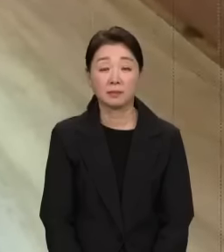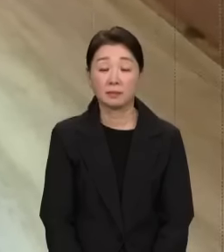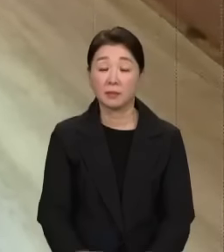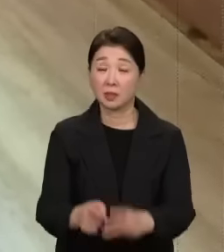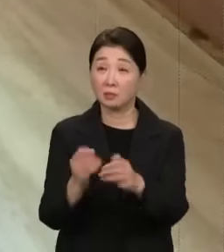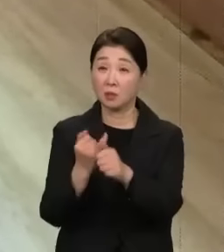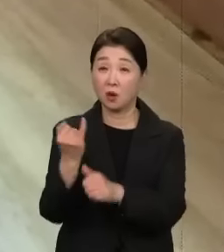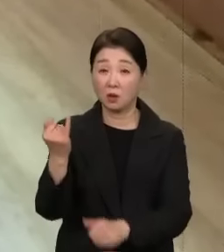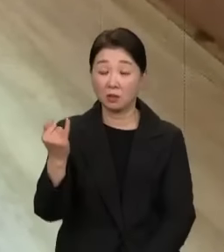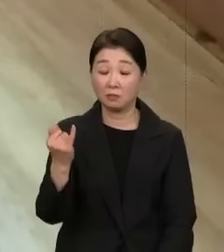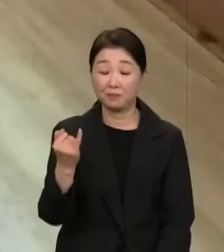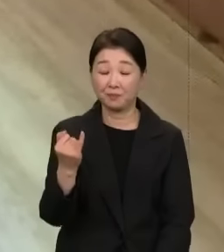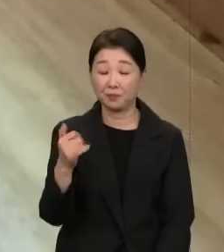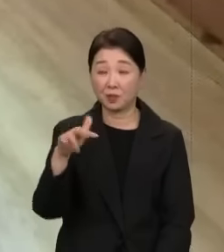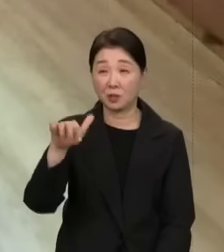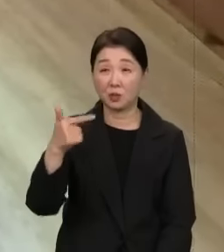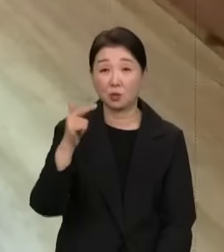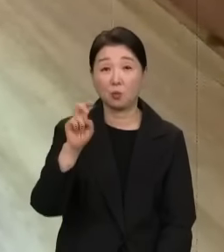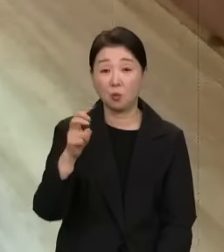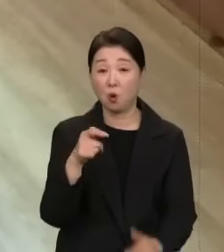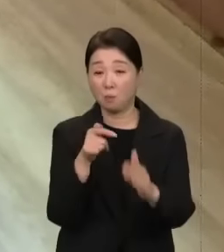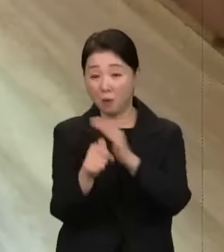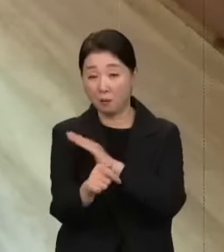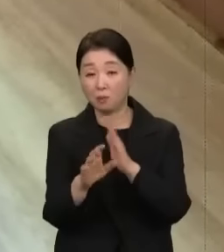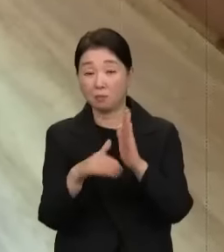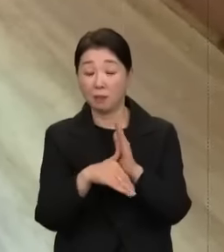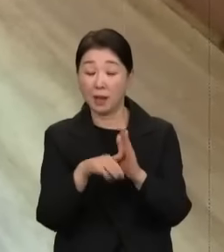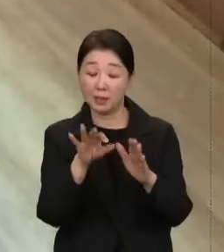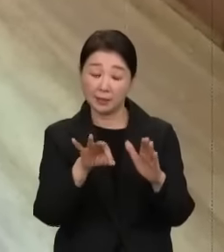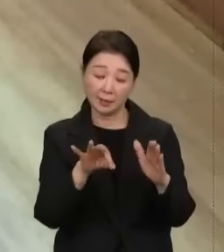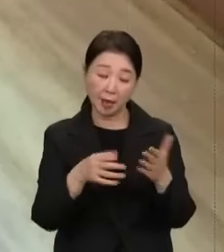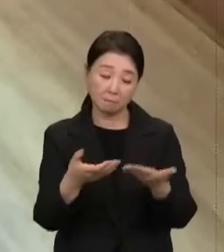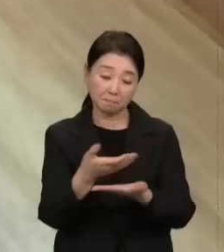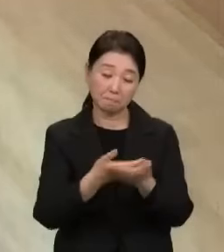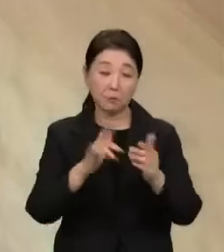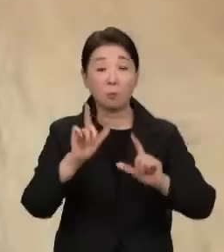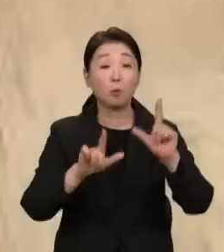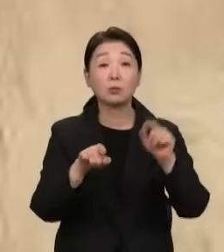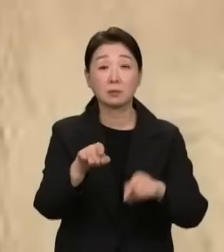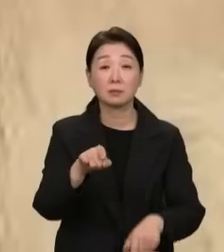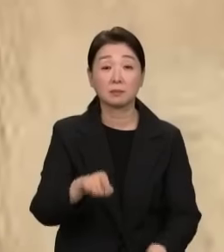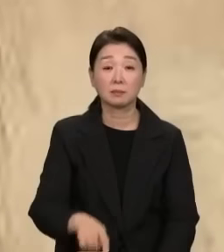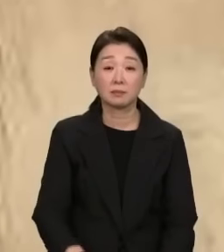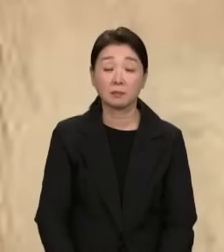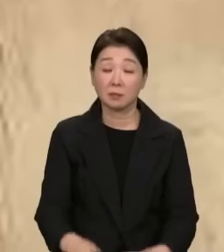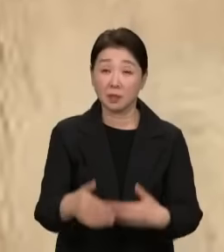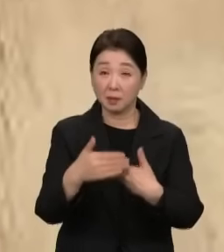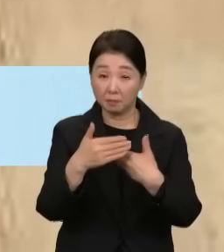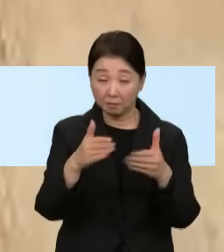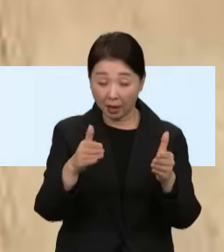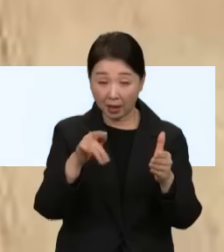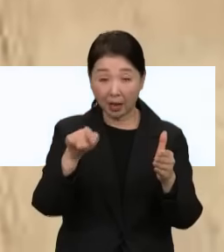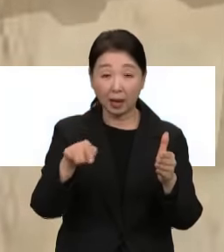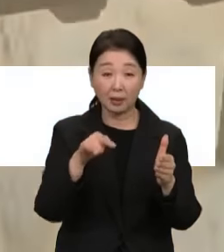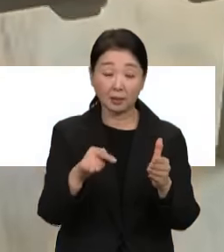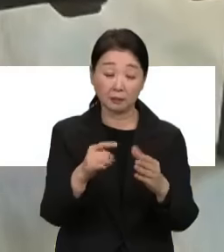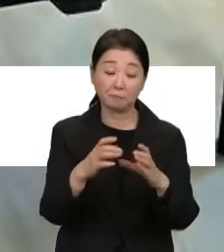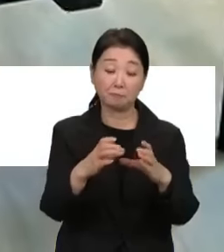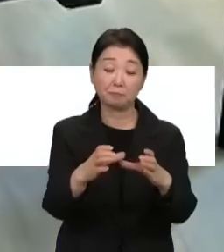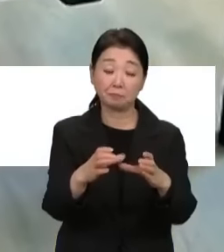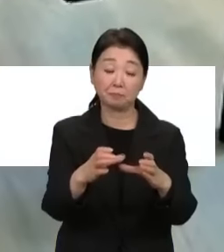김건희 여사가 종묘를 방문한 날 차담회가 열렸던 망묘로 내부 모습입니다. 방 한가운데 원형 찻상이